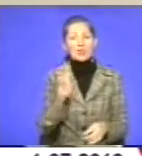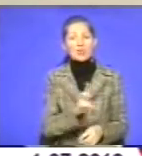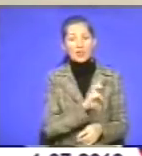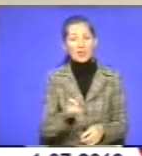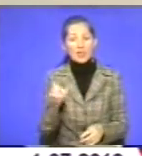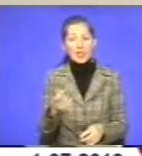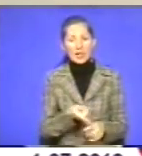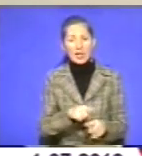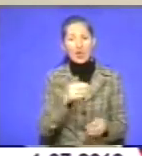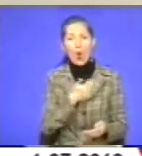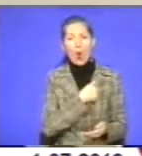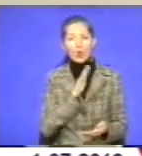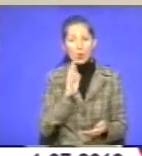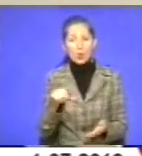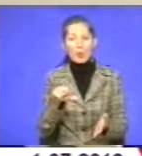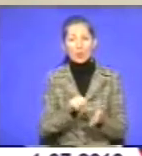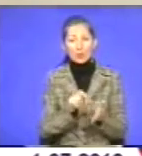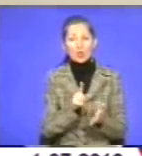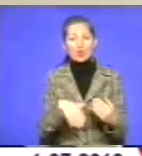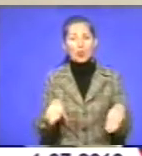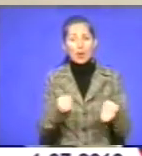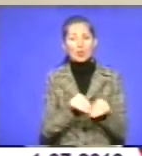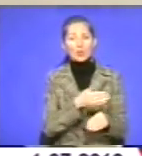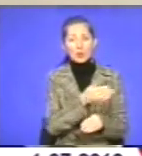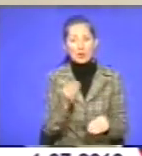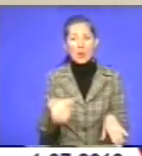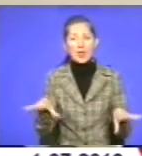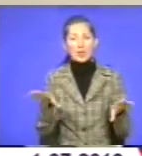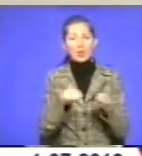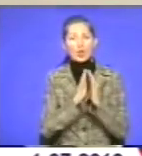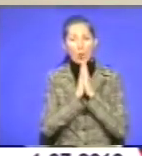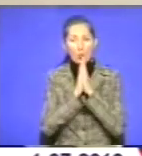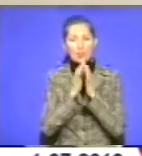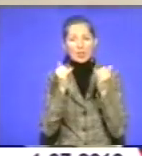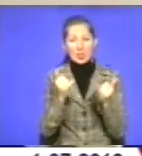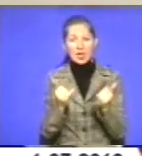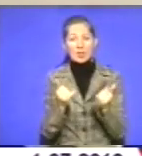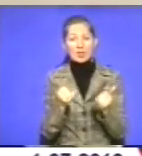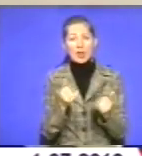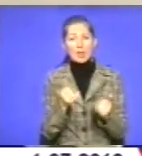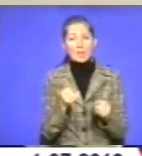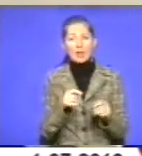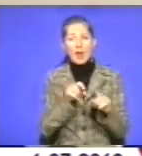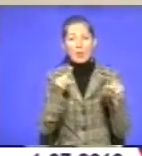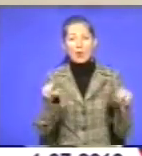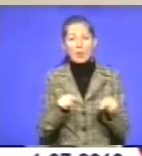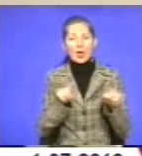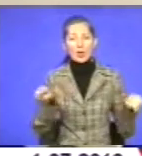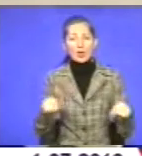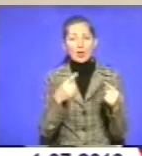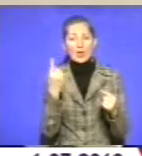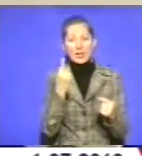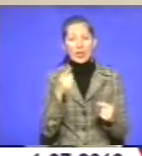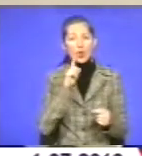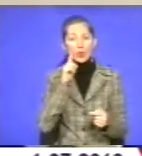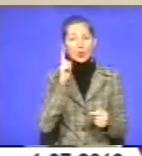хочуть бути присутні самі, щоб разом з нами спільно молитися. Тому що зараз якраз йдеться в рамках творення єдиного молодіжного простору, така є